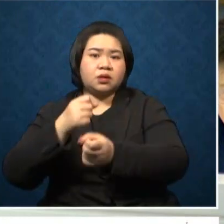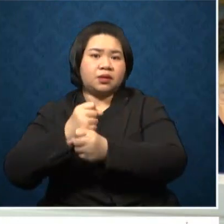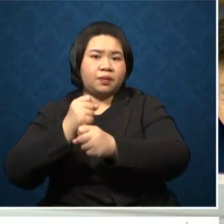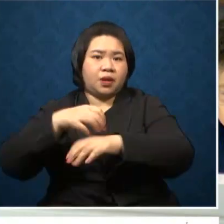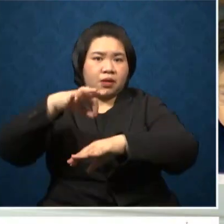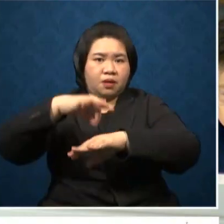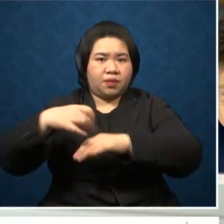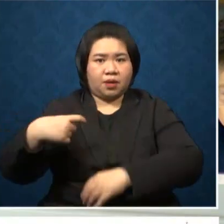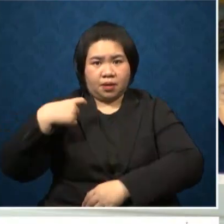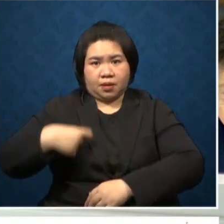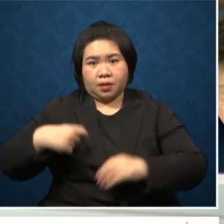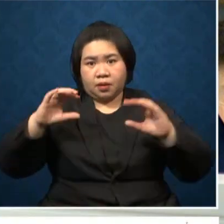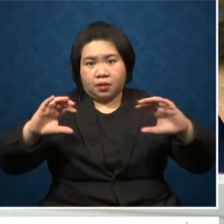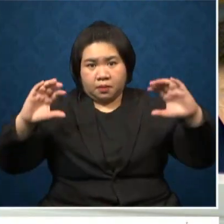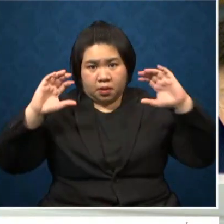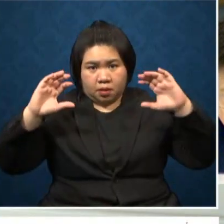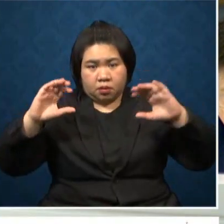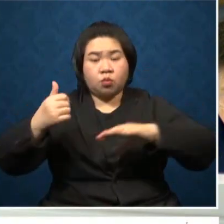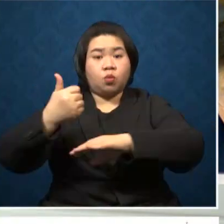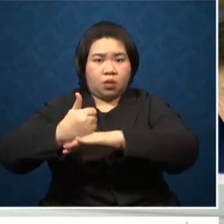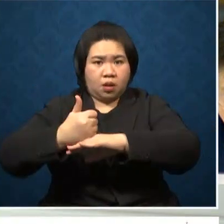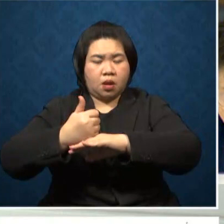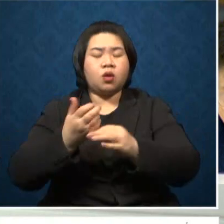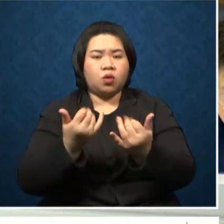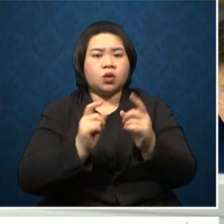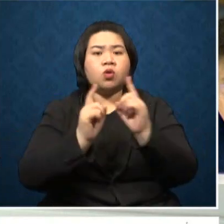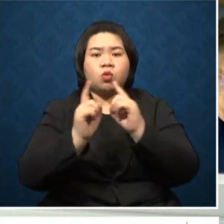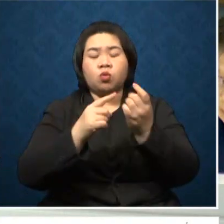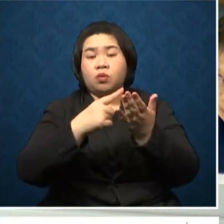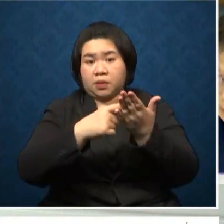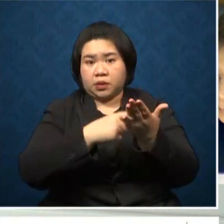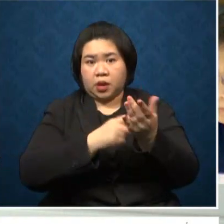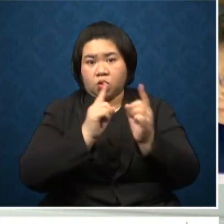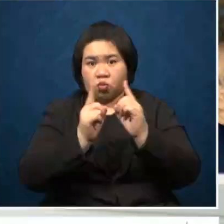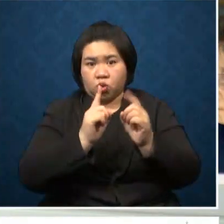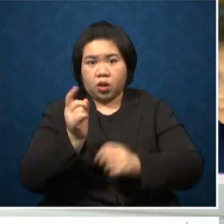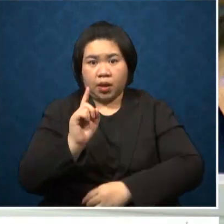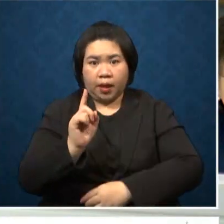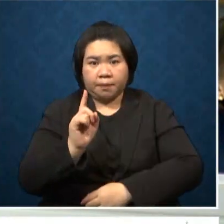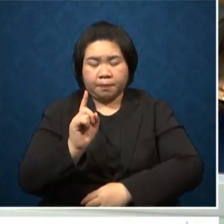ดำรงตำแหน่งอัยการสูงสุดขอกราบเรียนต่อที่ประชุมให้ทราบว่า